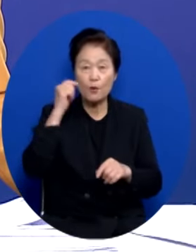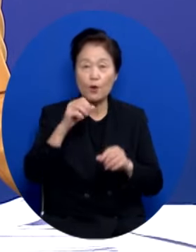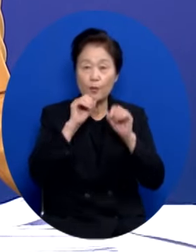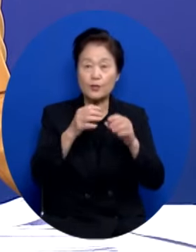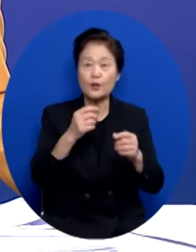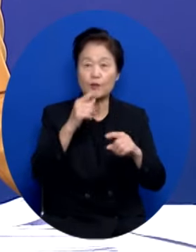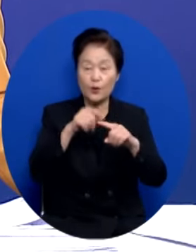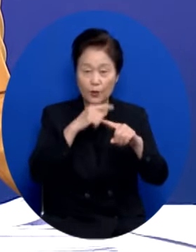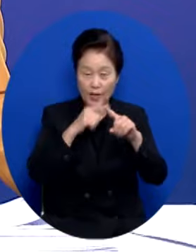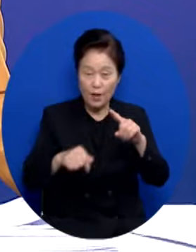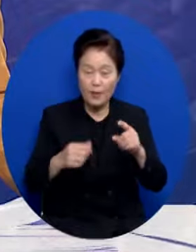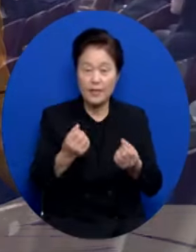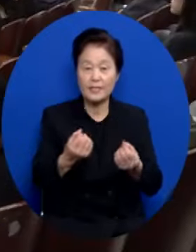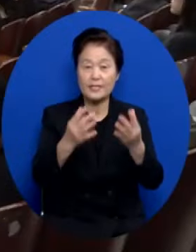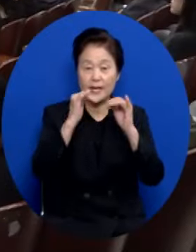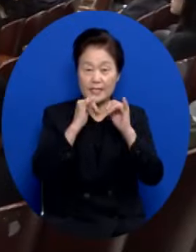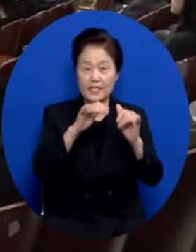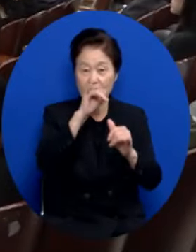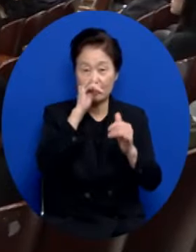시상식을 진행했습니다.